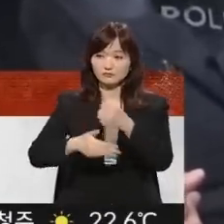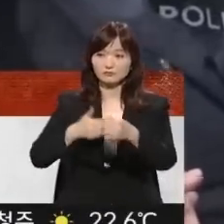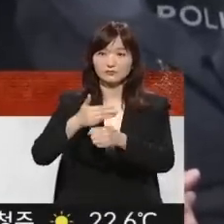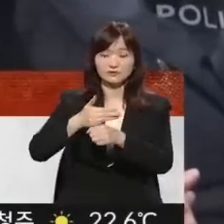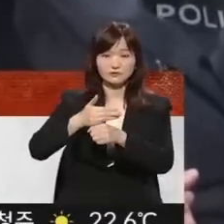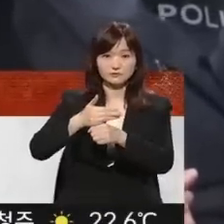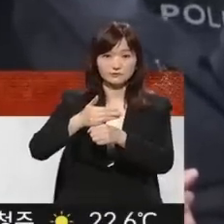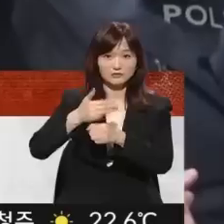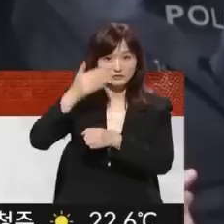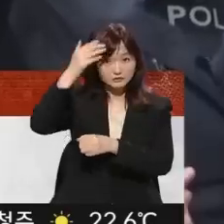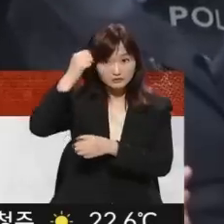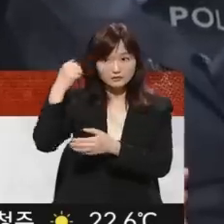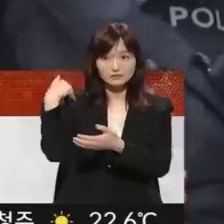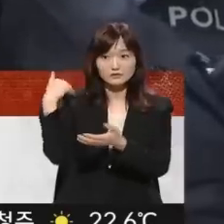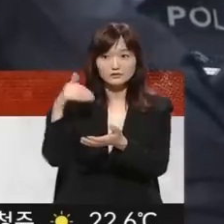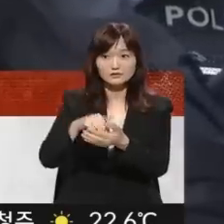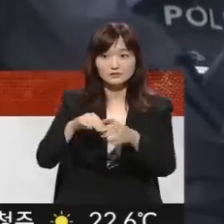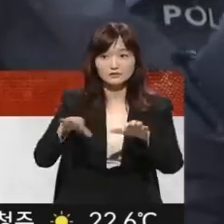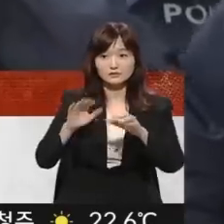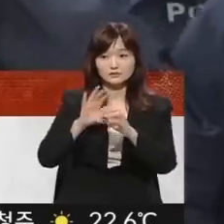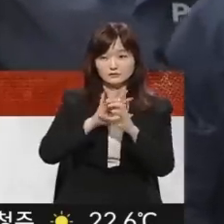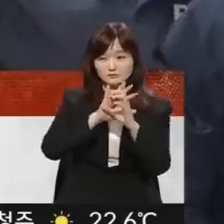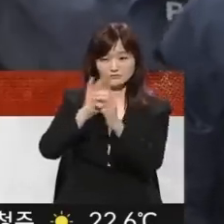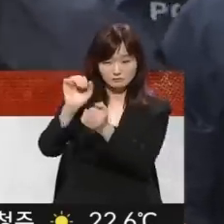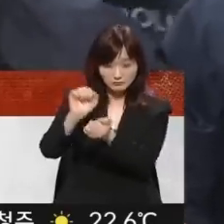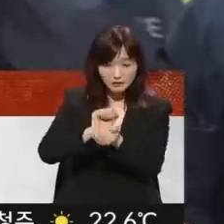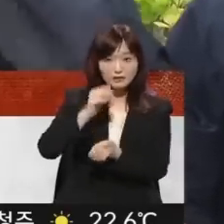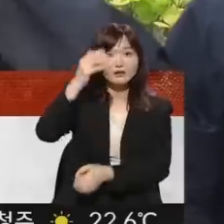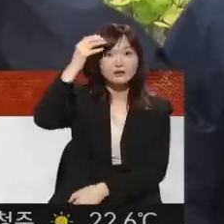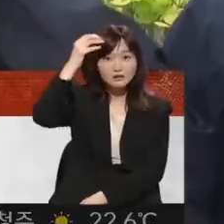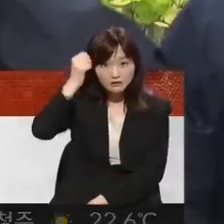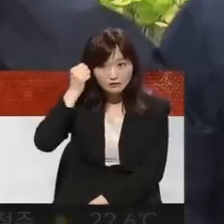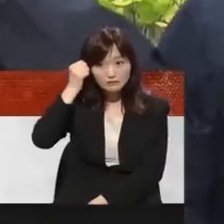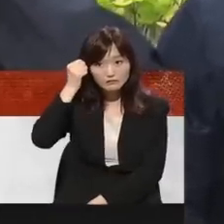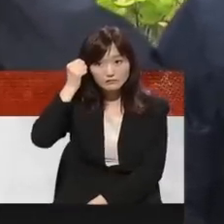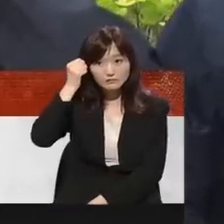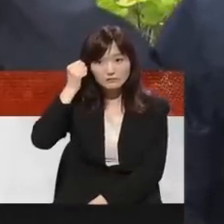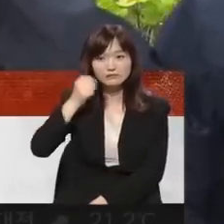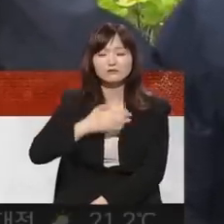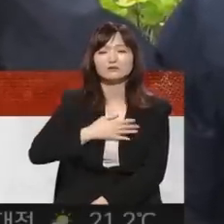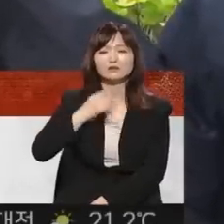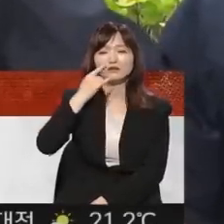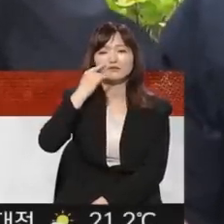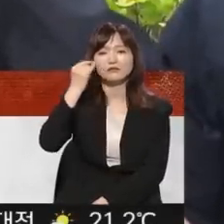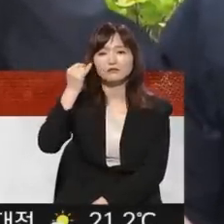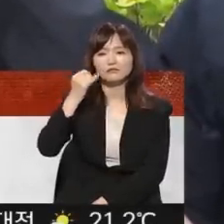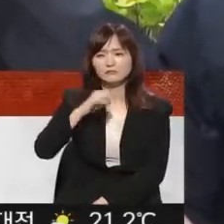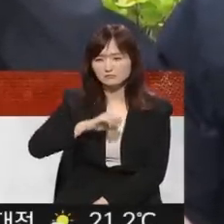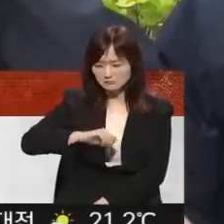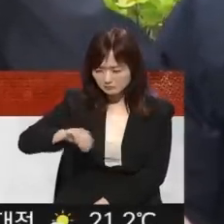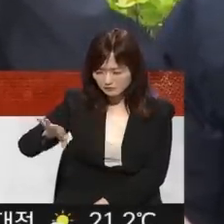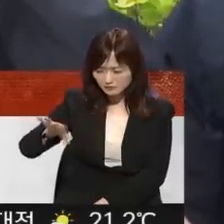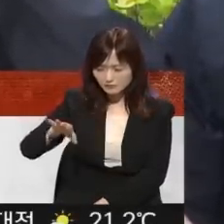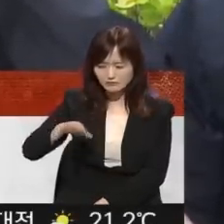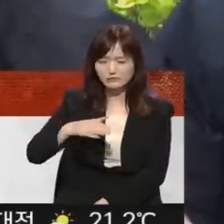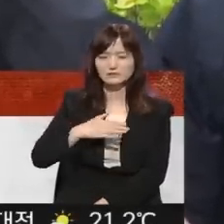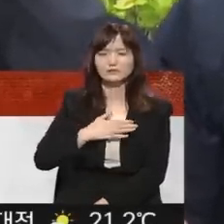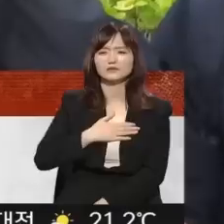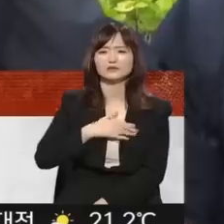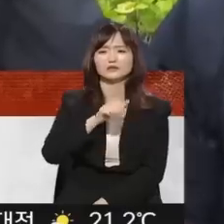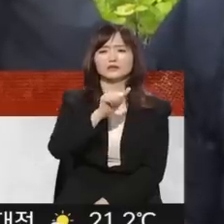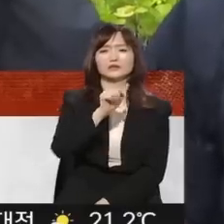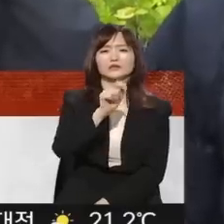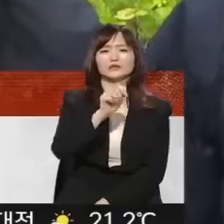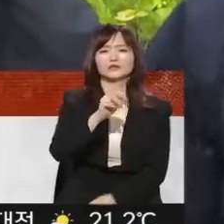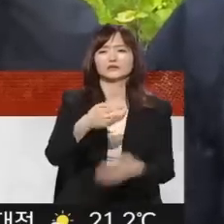촬영란의 기억을 찾았는데 이번에 코로나 걸려서 기억났거든요 제가 어머니는 버려졌고 저는